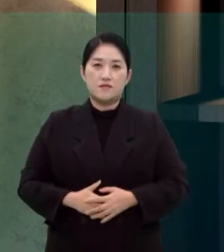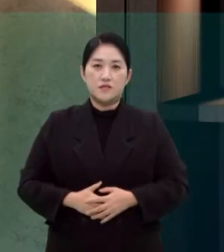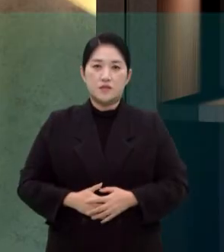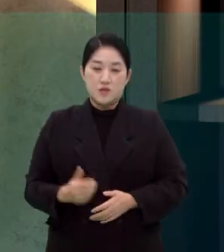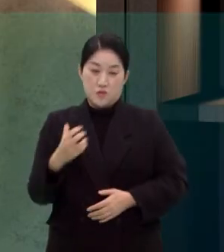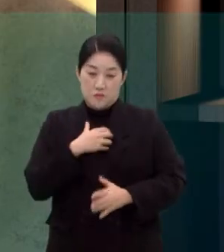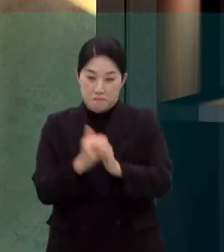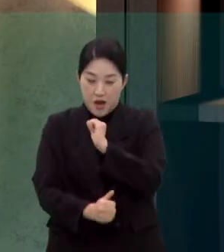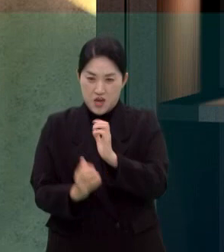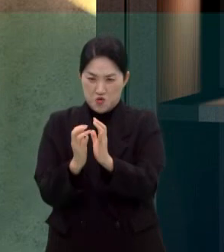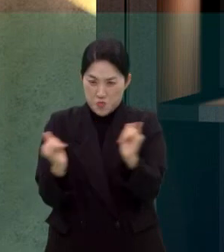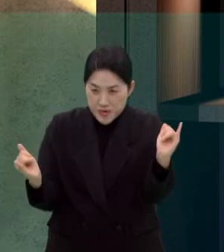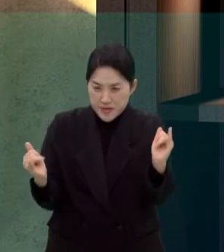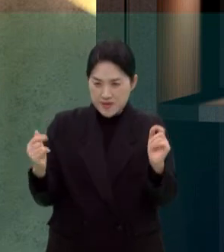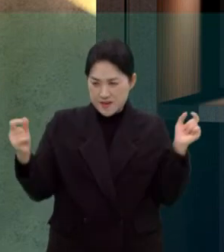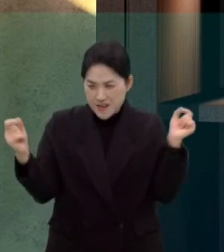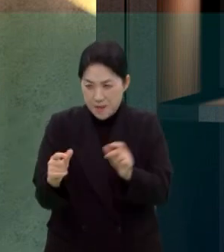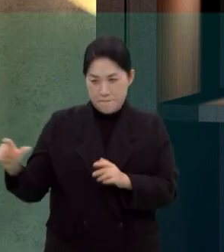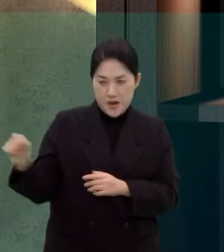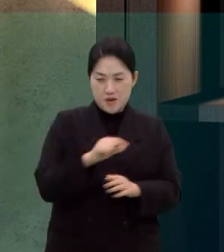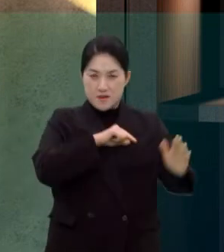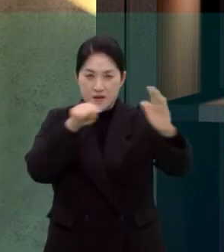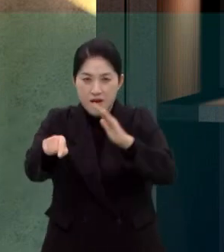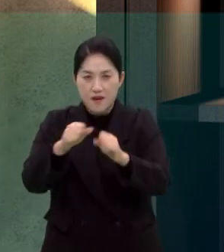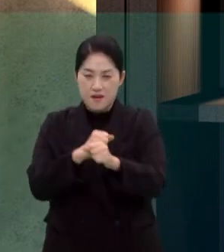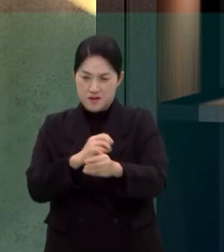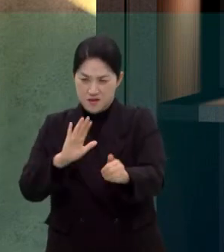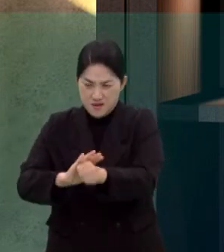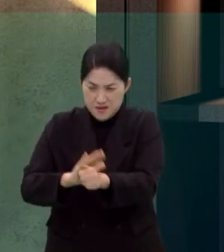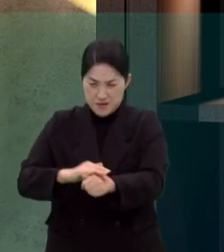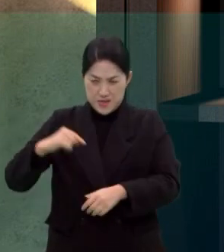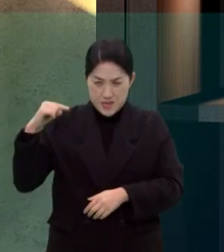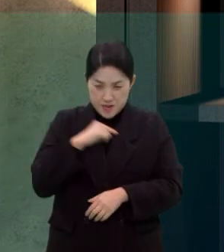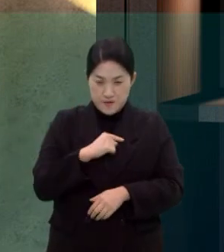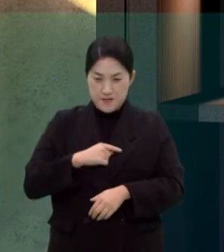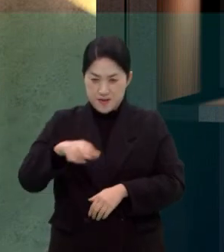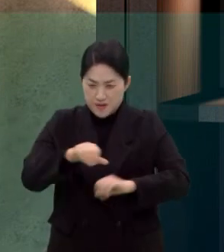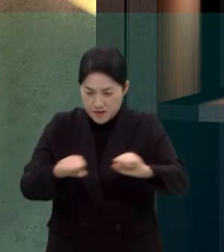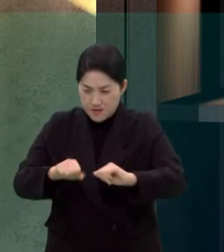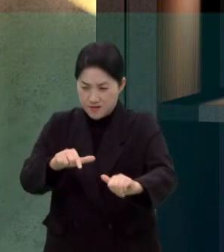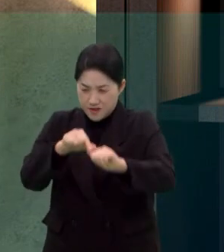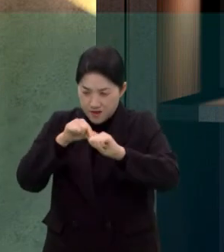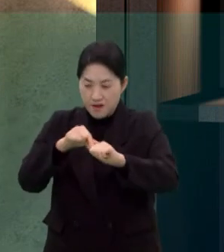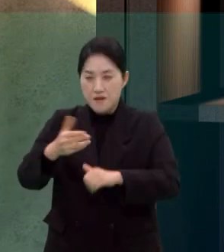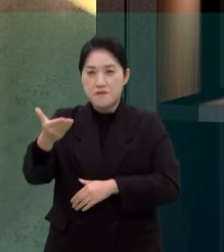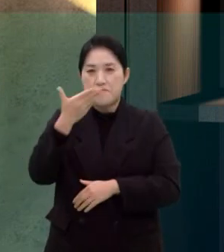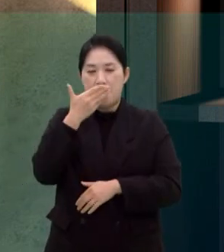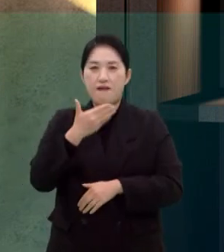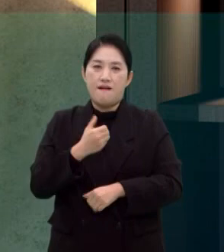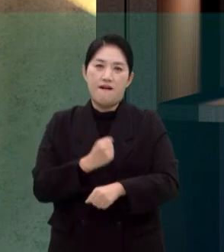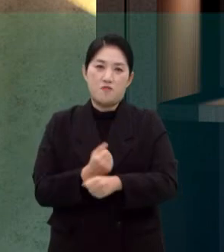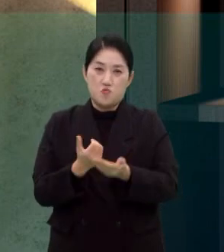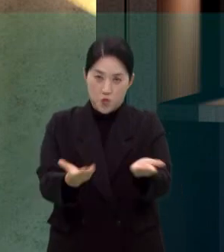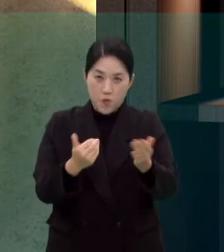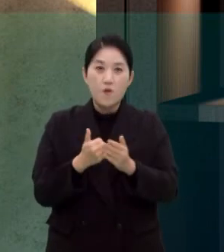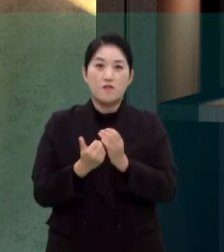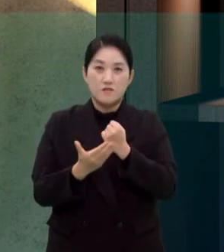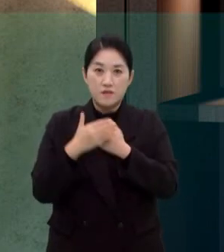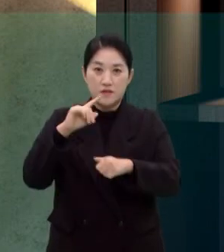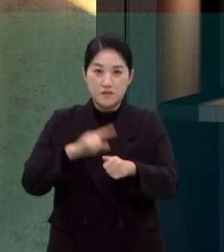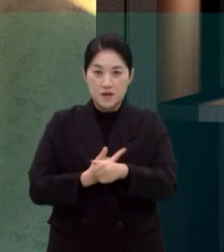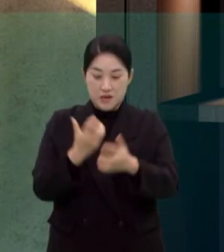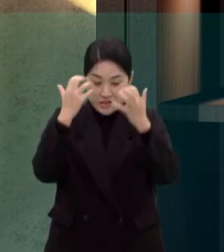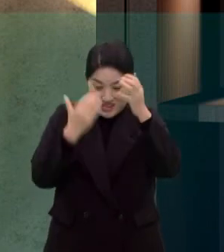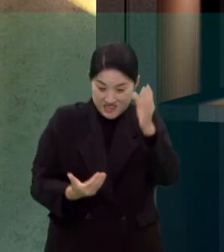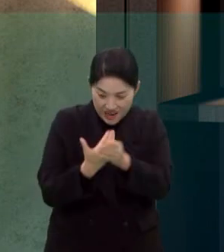위험에 빠진 국민 곁으로 더욱 빠르게 달려가고 더욱 철저한 현장 활동이 가능하게 하여 촘촘한 재난